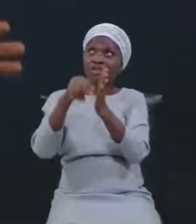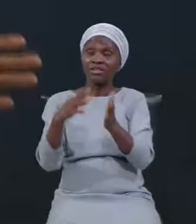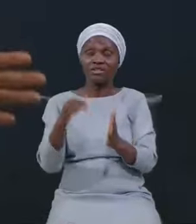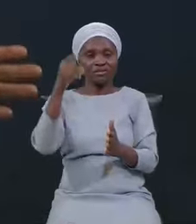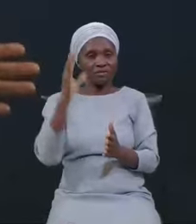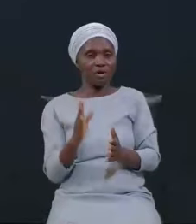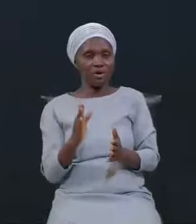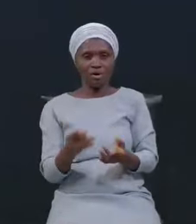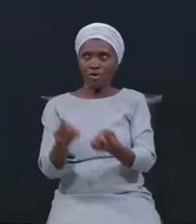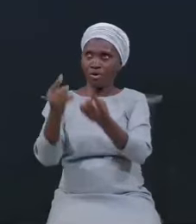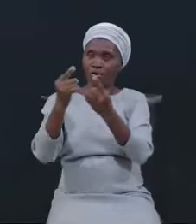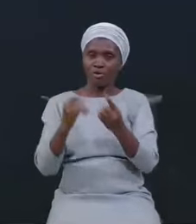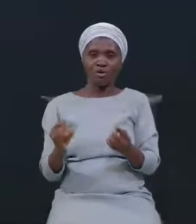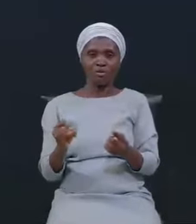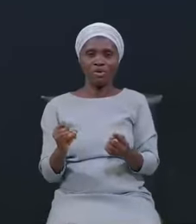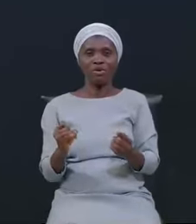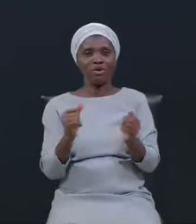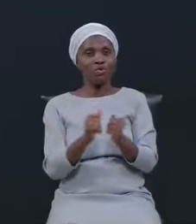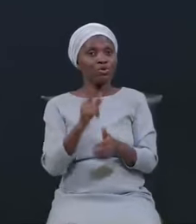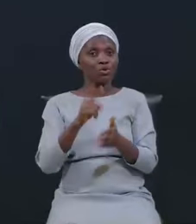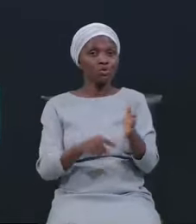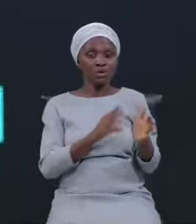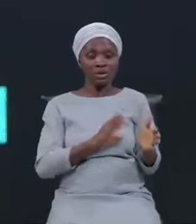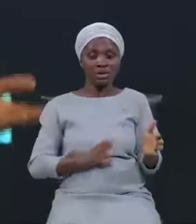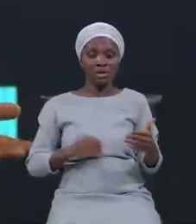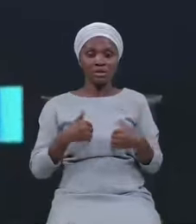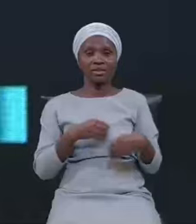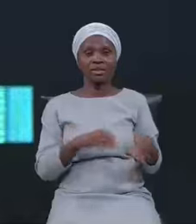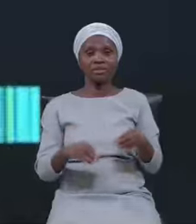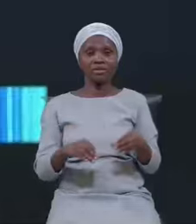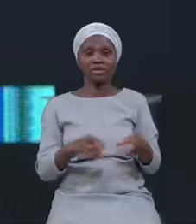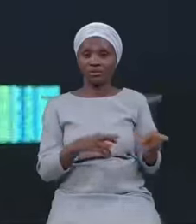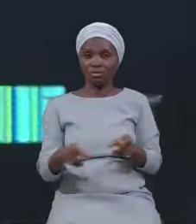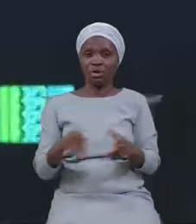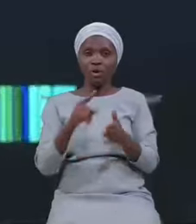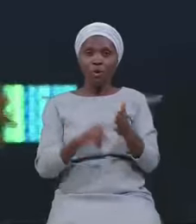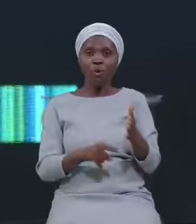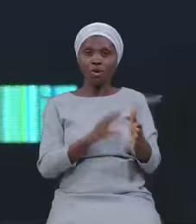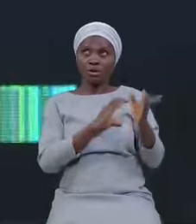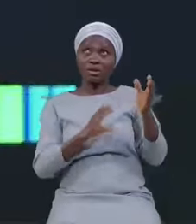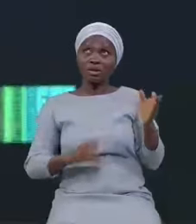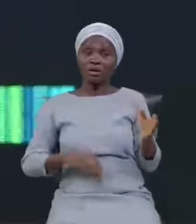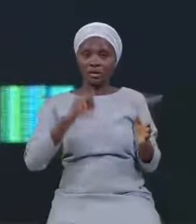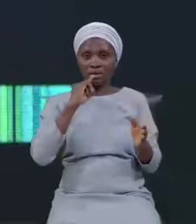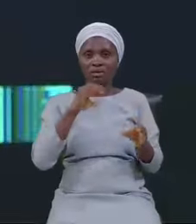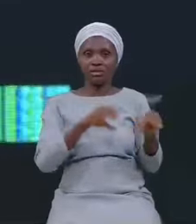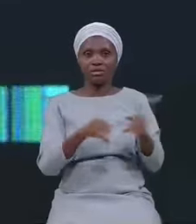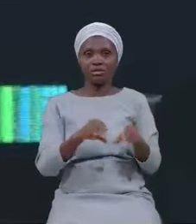que Christ a fait, avec ce que Christ fait et avec ce que Christ promet